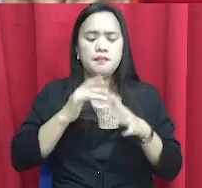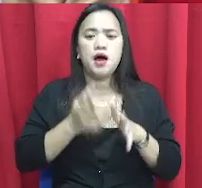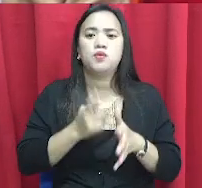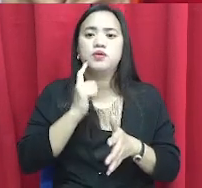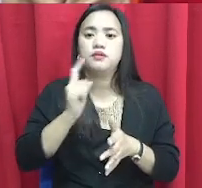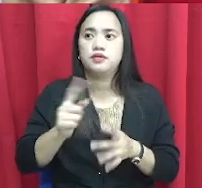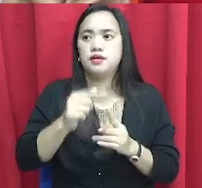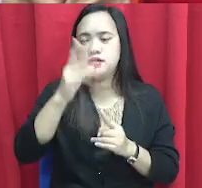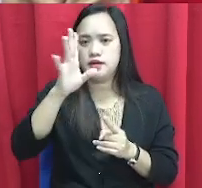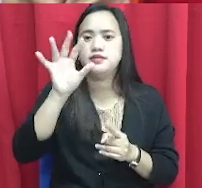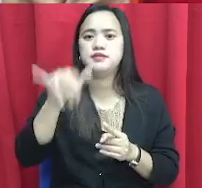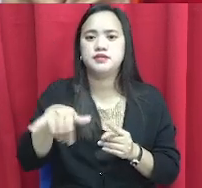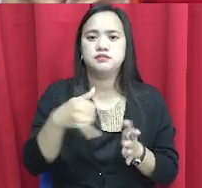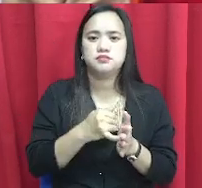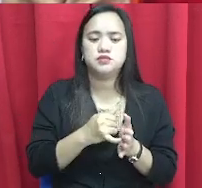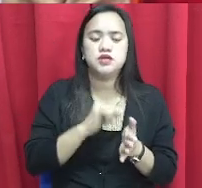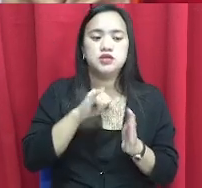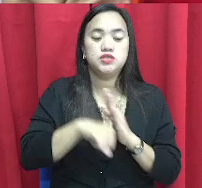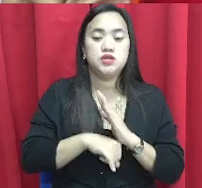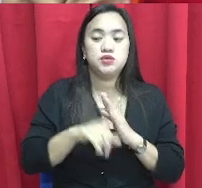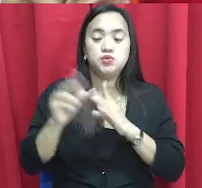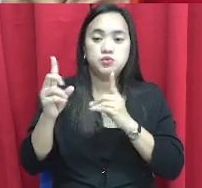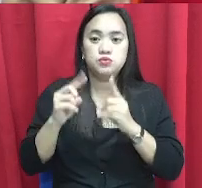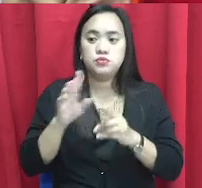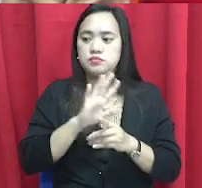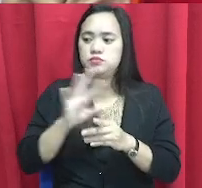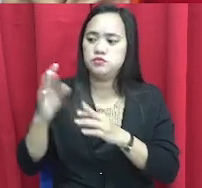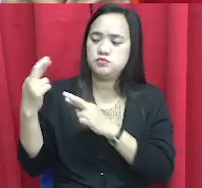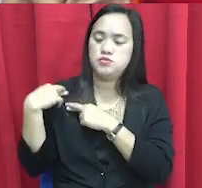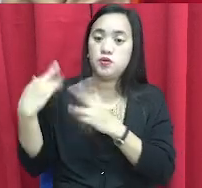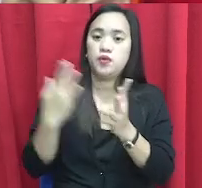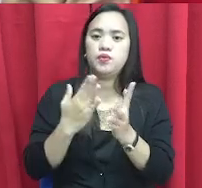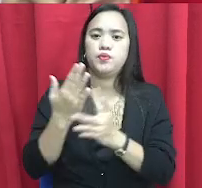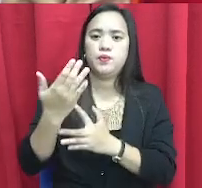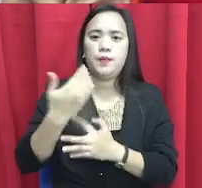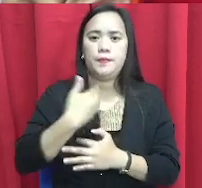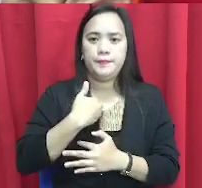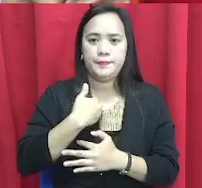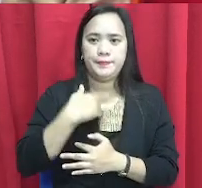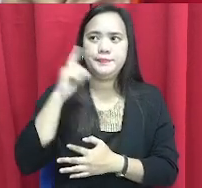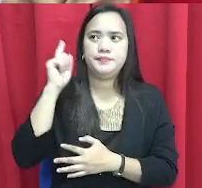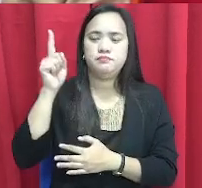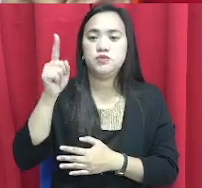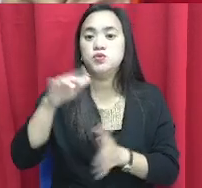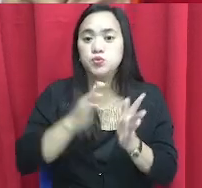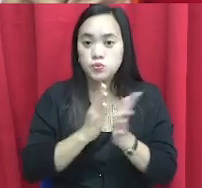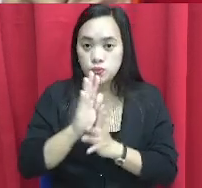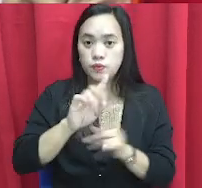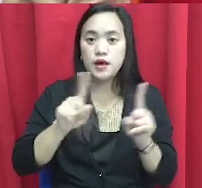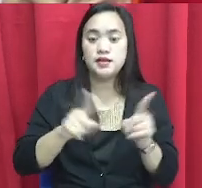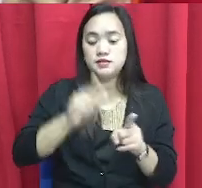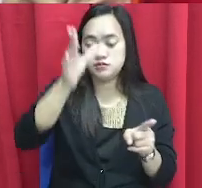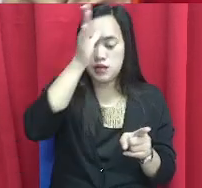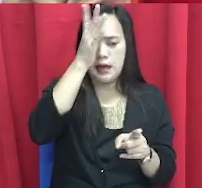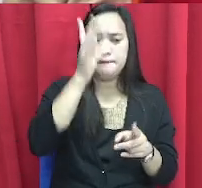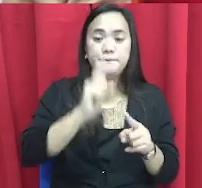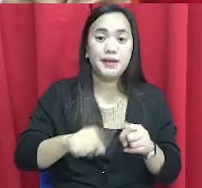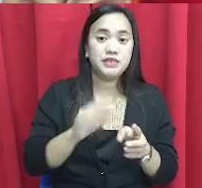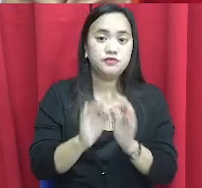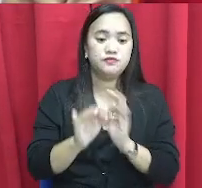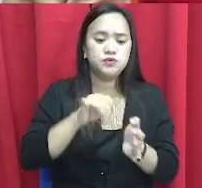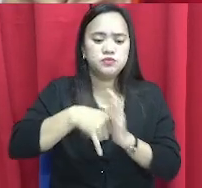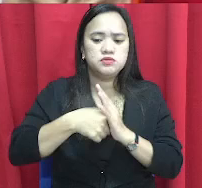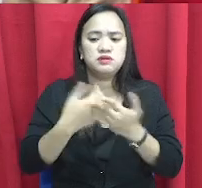Panginoon Sige gampanan mo lang ang iyong responsibility through me pero pag tinanggal mo saena ang Diyos mga kapatid